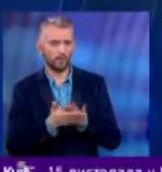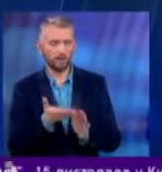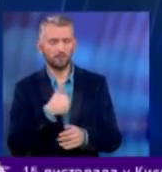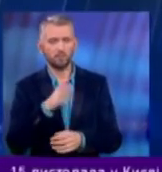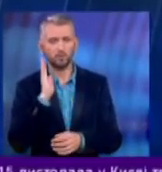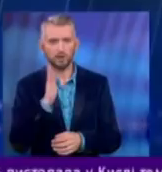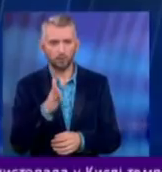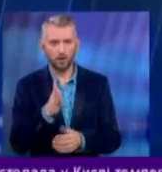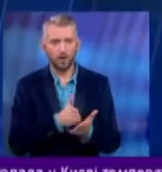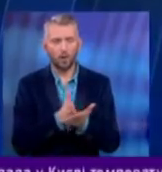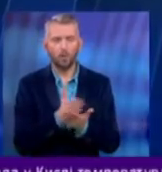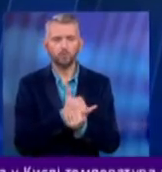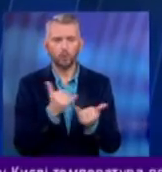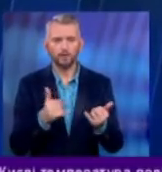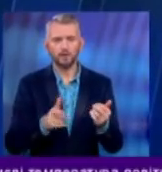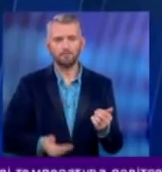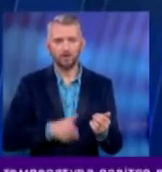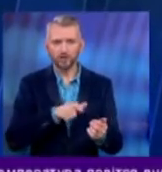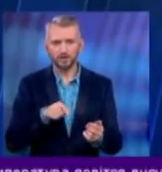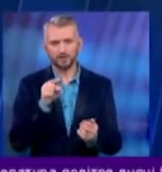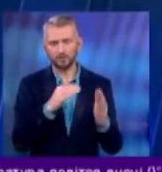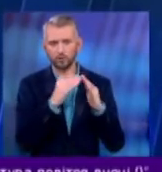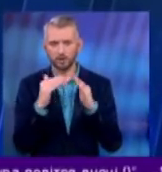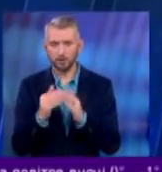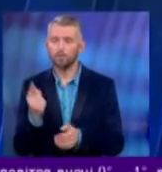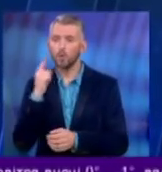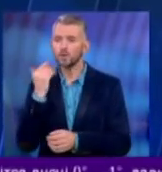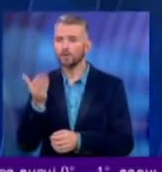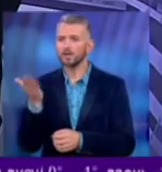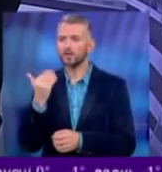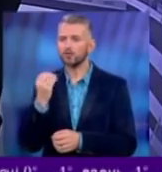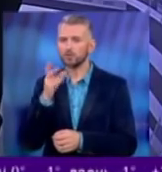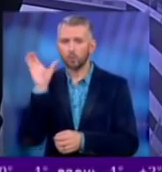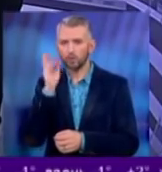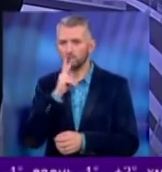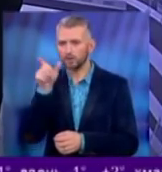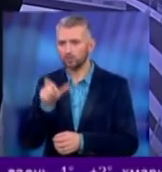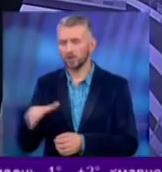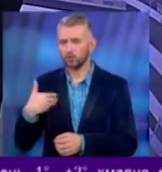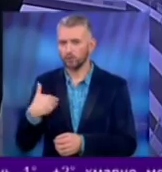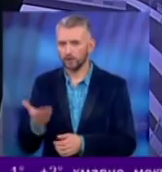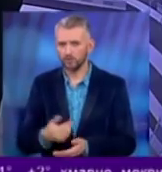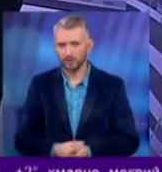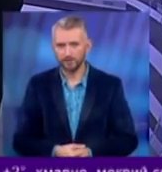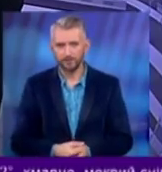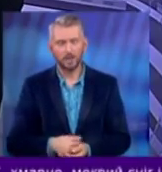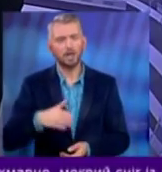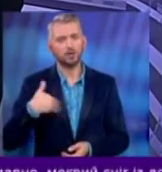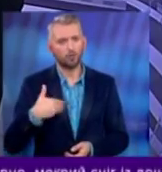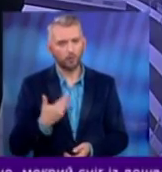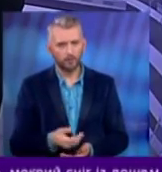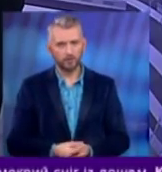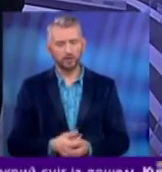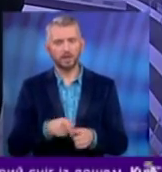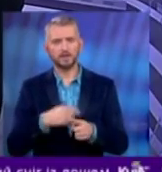будемо обслуговувати мешканців від цих будинків. Почули вас, давайте ще глядача послухаємо. Доброго вечора. Доброго вечора.